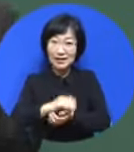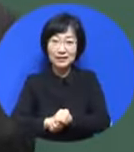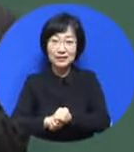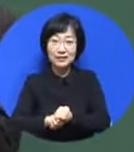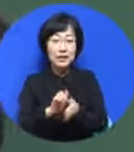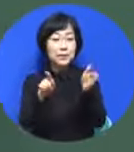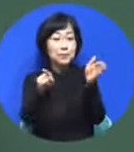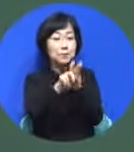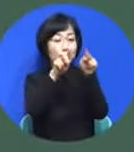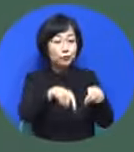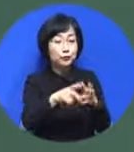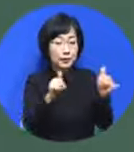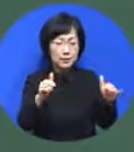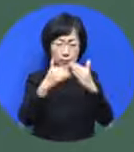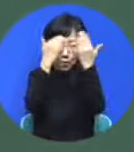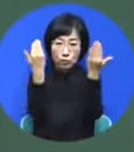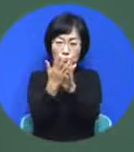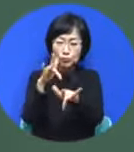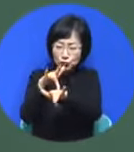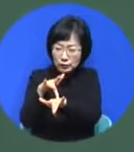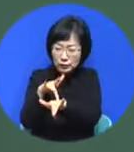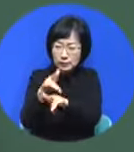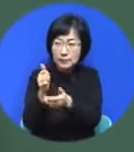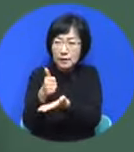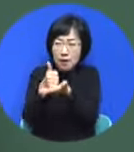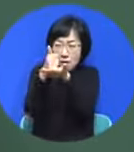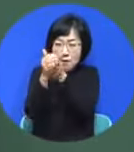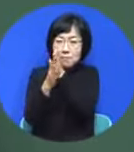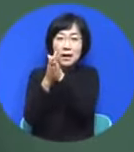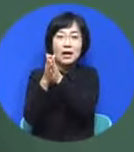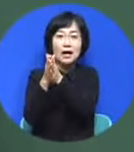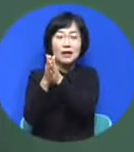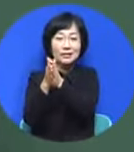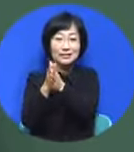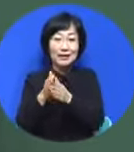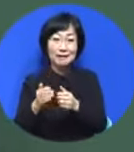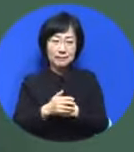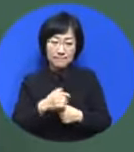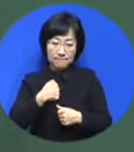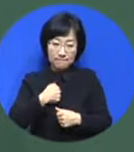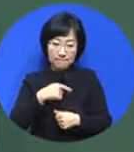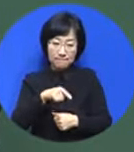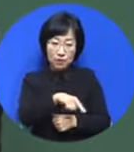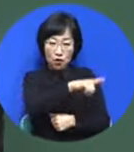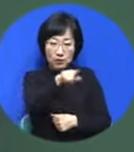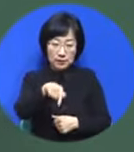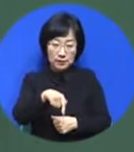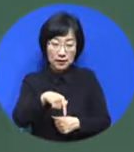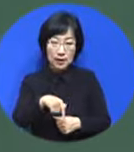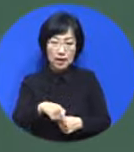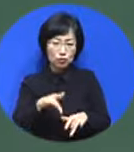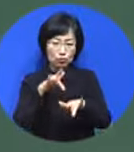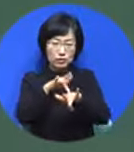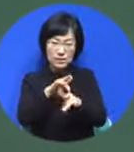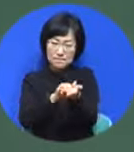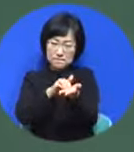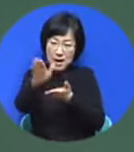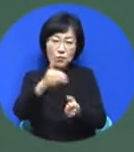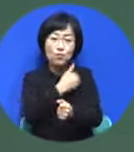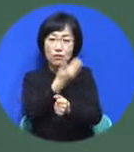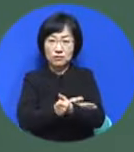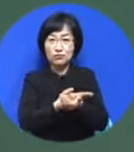귀신 섬기고 있기 때문에. And the reason is because every non-believer is serving the demons. And that's why he will give the authority to overcome